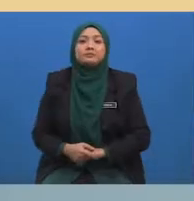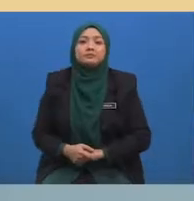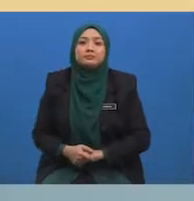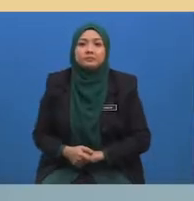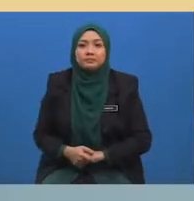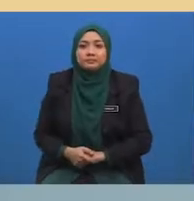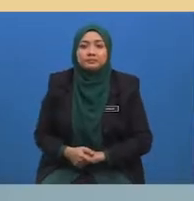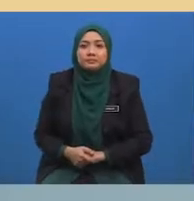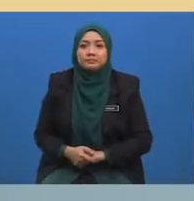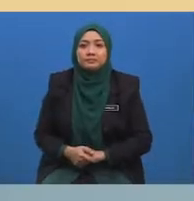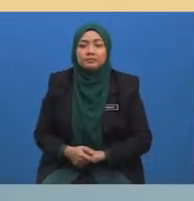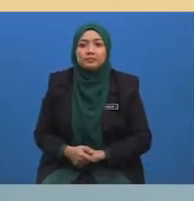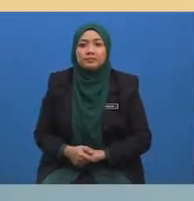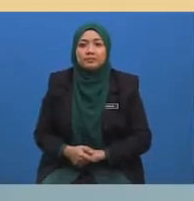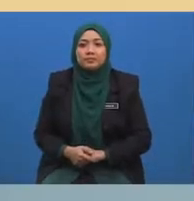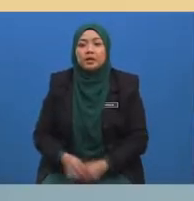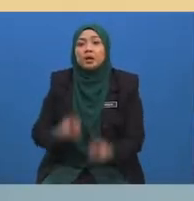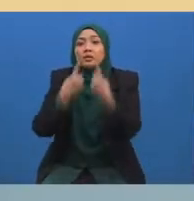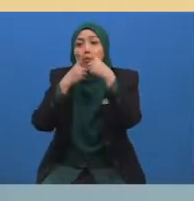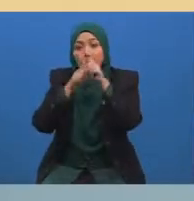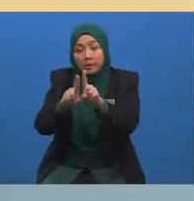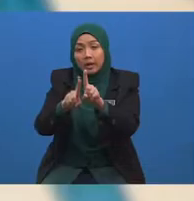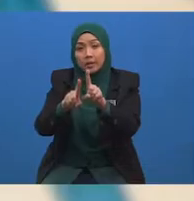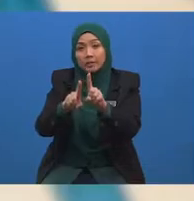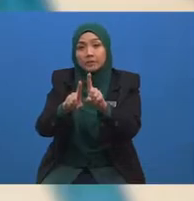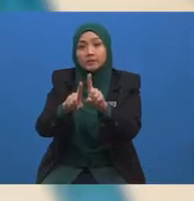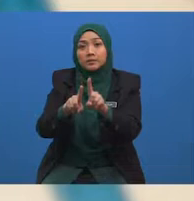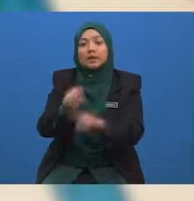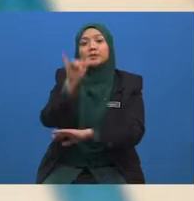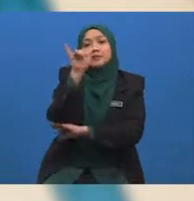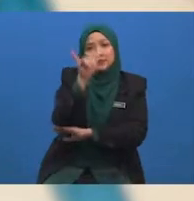Jawapan bagi contoh keempat ialah ya.